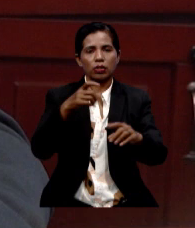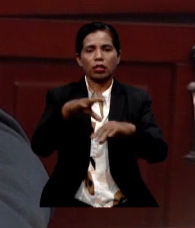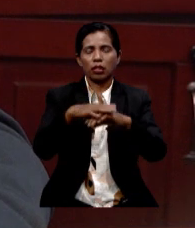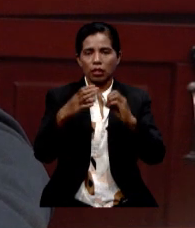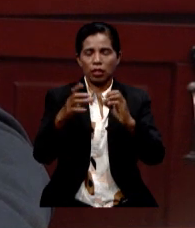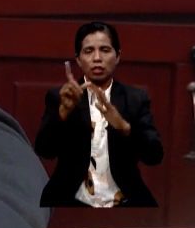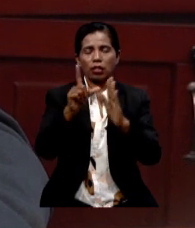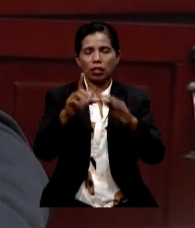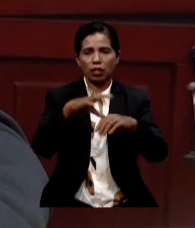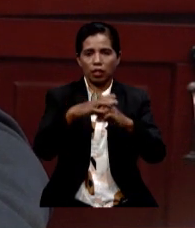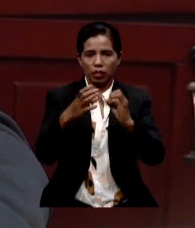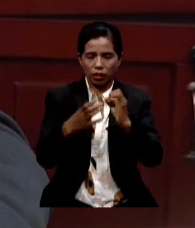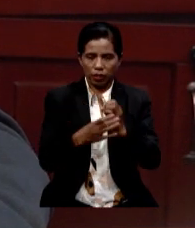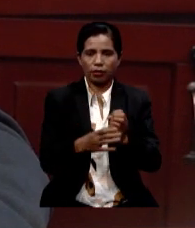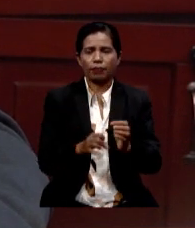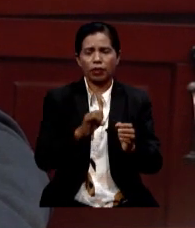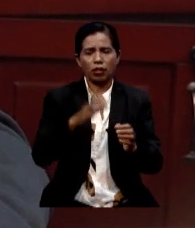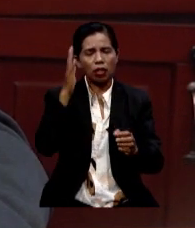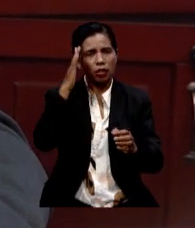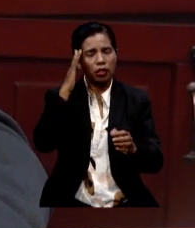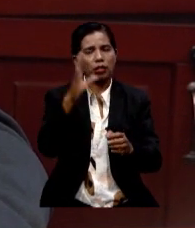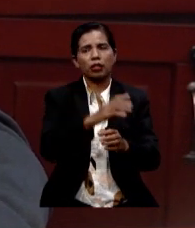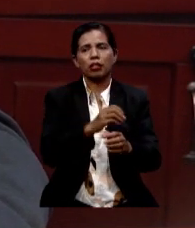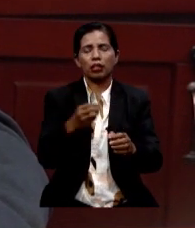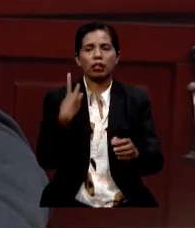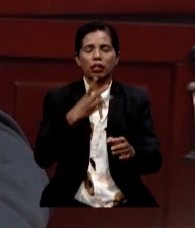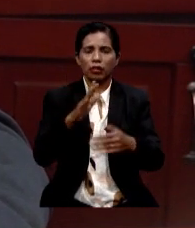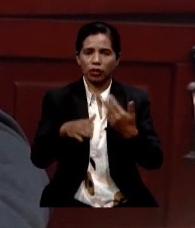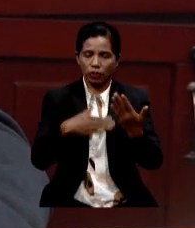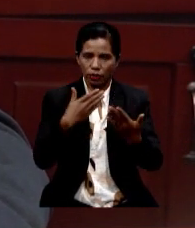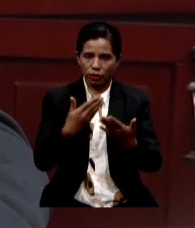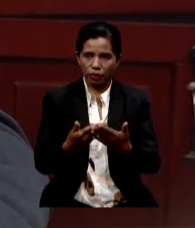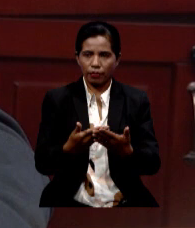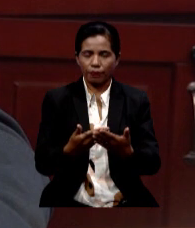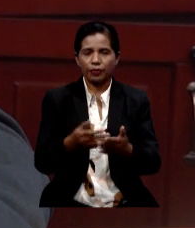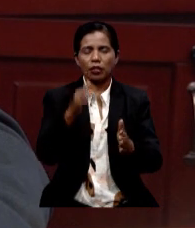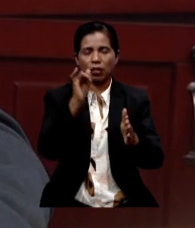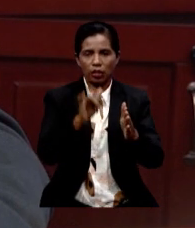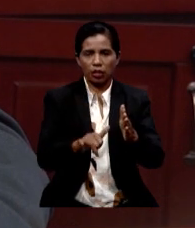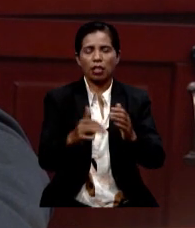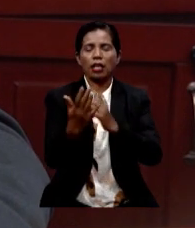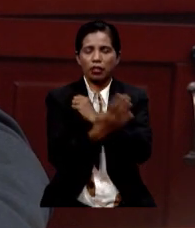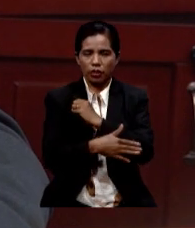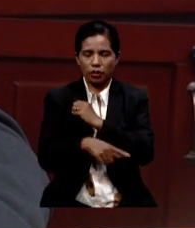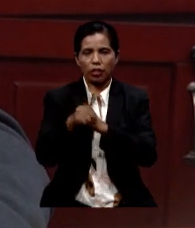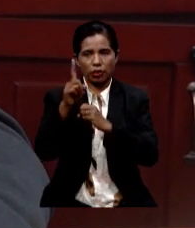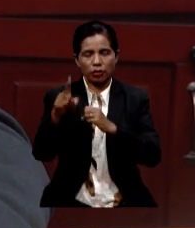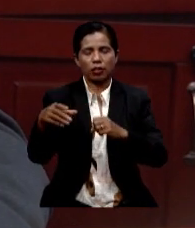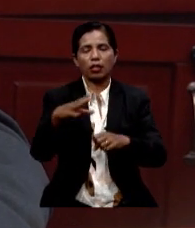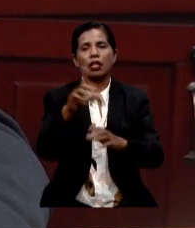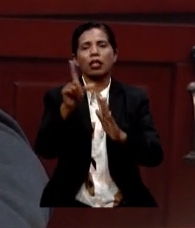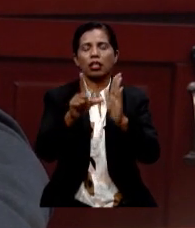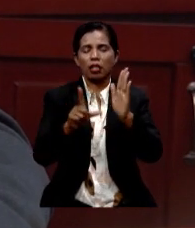u o no ingata ida ne mo tu ten sa ten ingata ita hela ida na saunga le maka regulariza